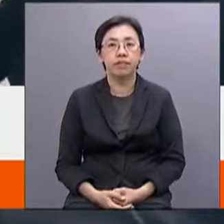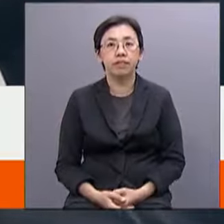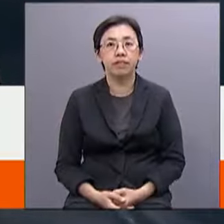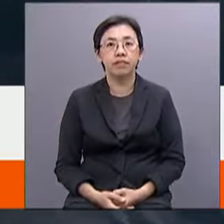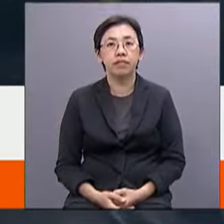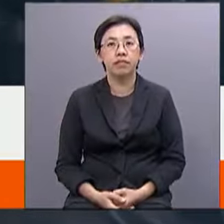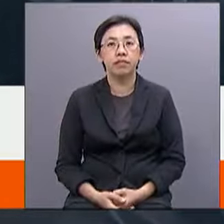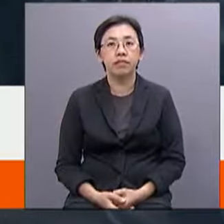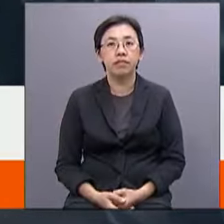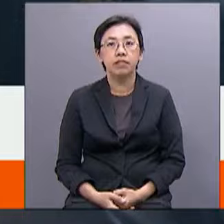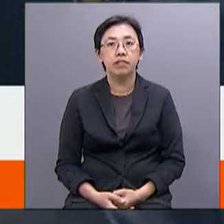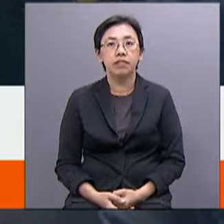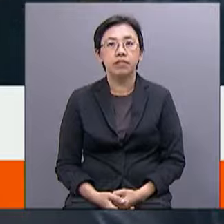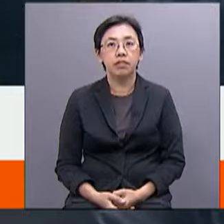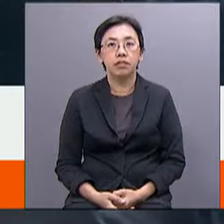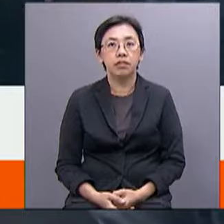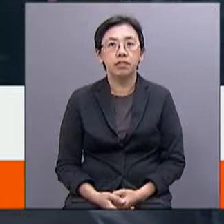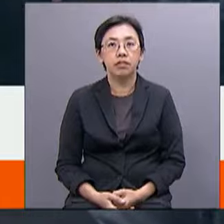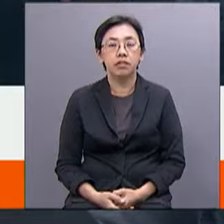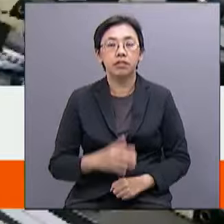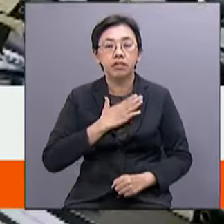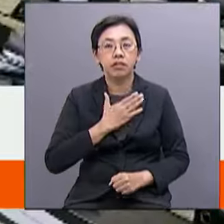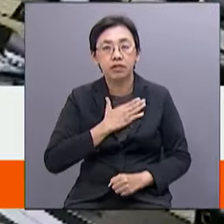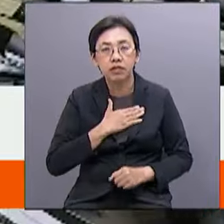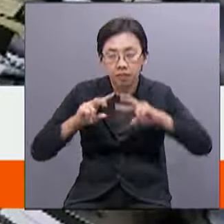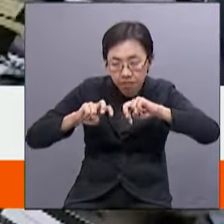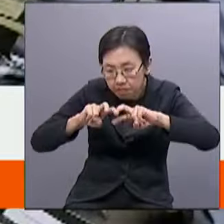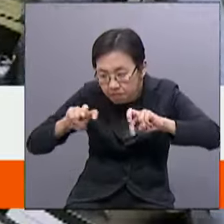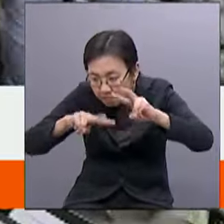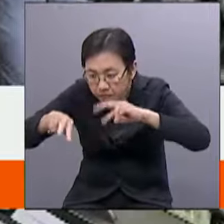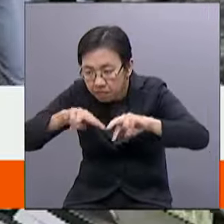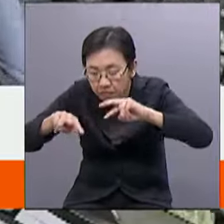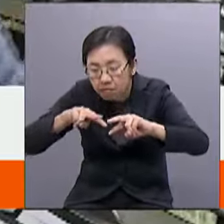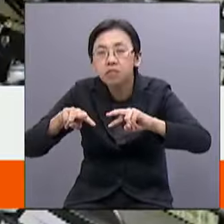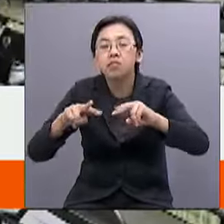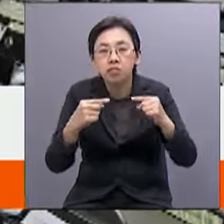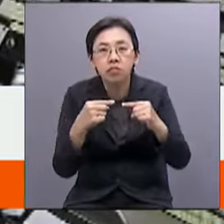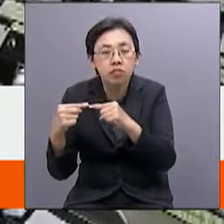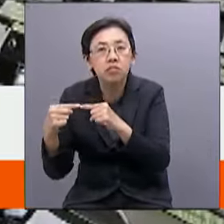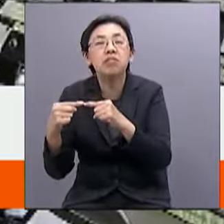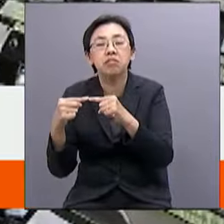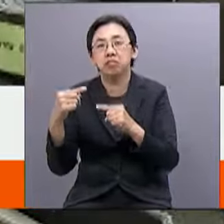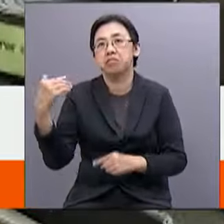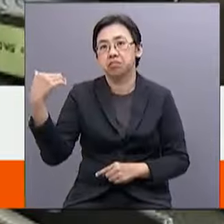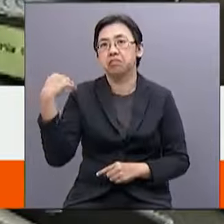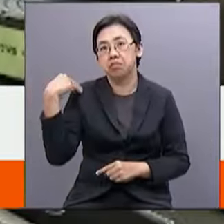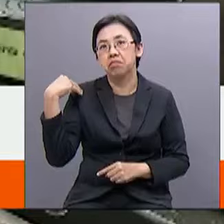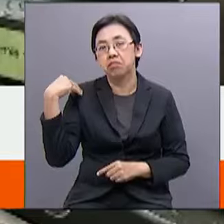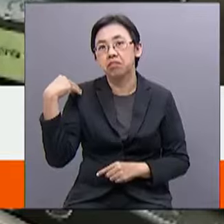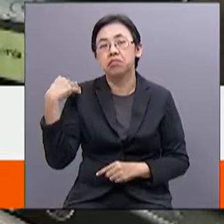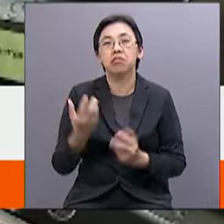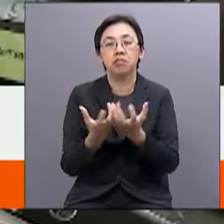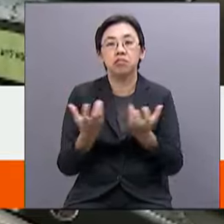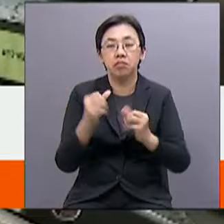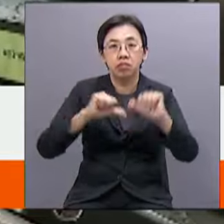ครับแล้วเราก็ได้มีการขยายผลต่อทำให้เราทราบว่านายอุพาสได้มีการไปเอาวัตถุอันตร